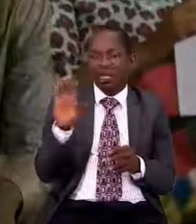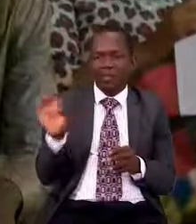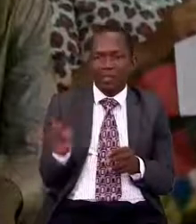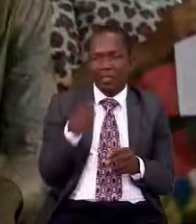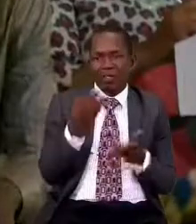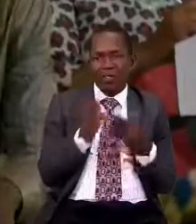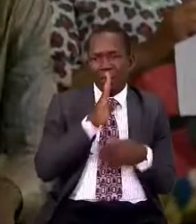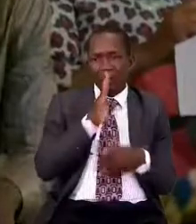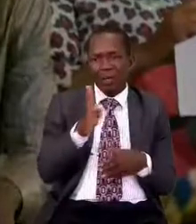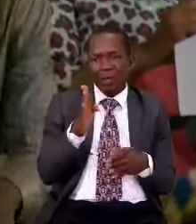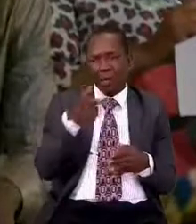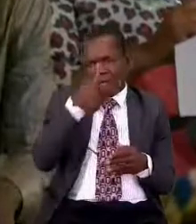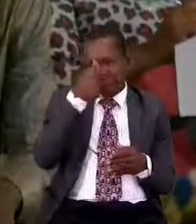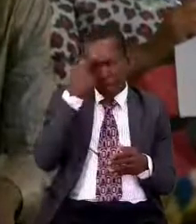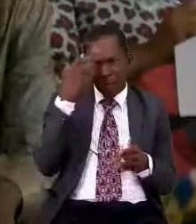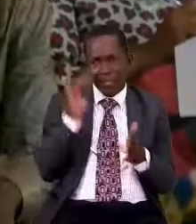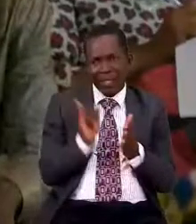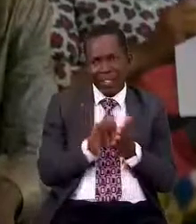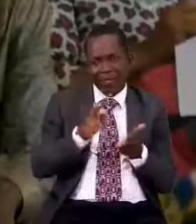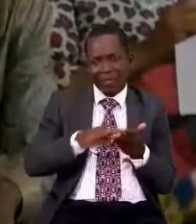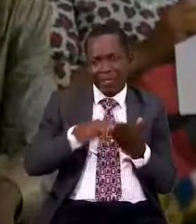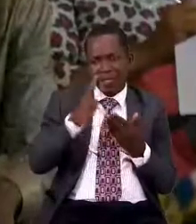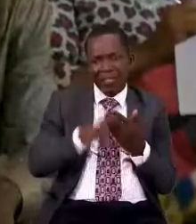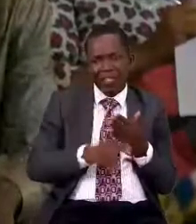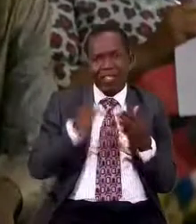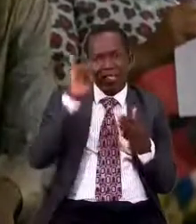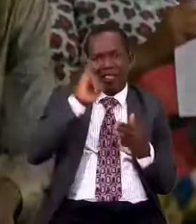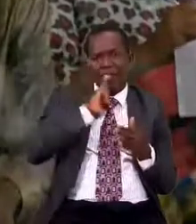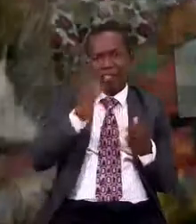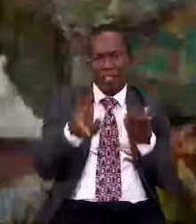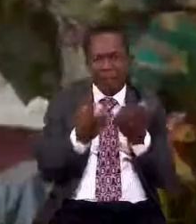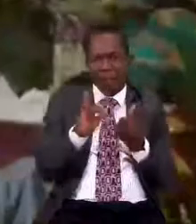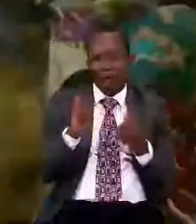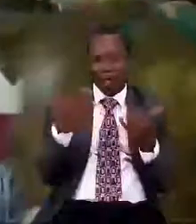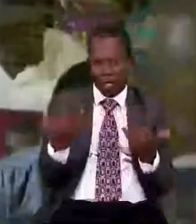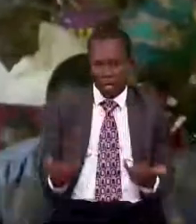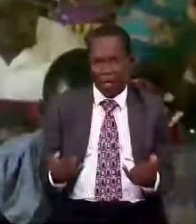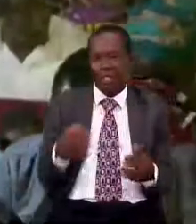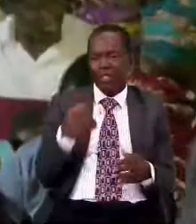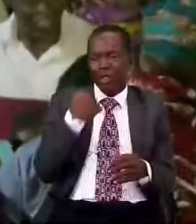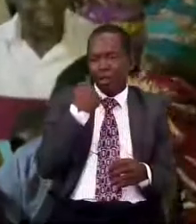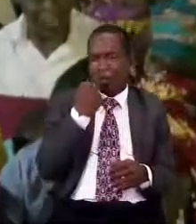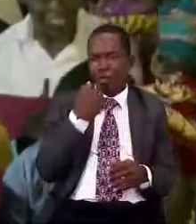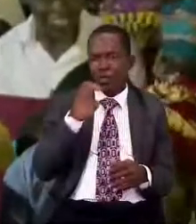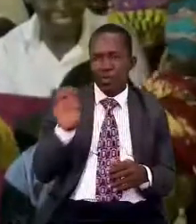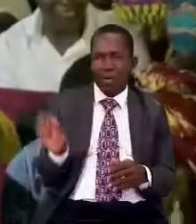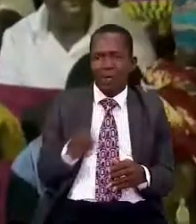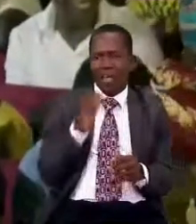dit, quiconque invoquera le nom du Seigneur sera sauvé. Voici votre